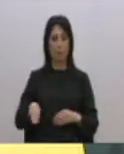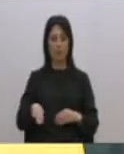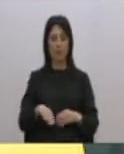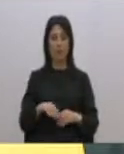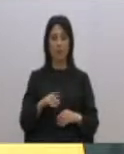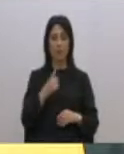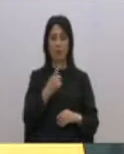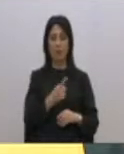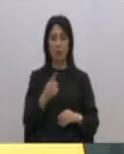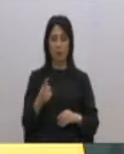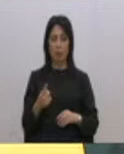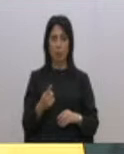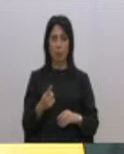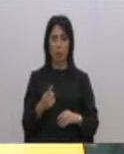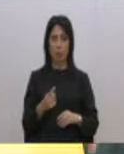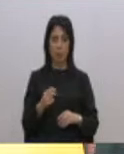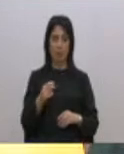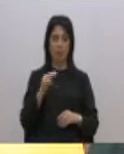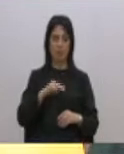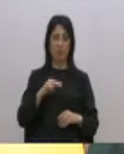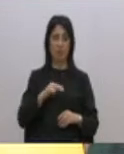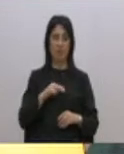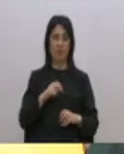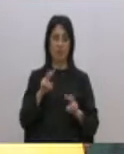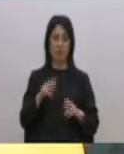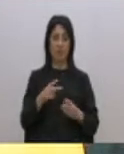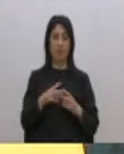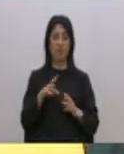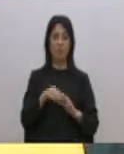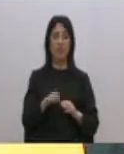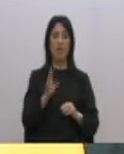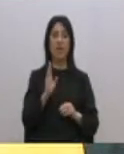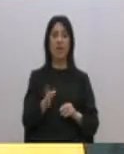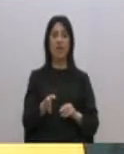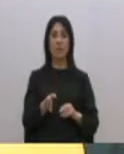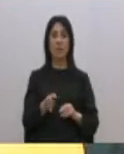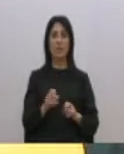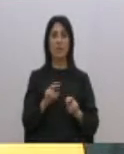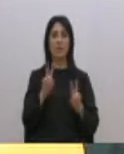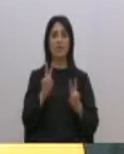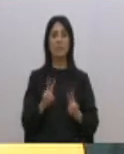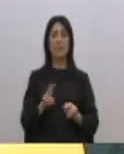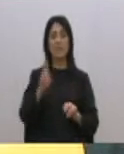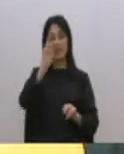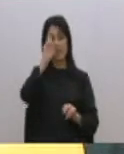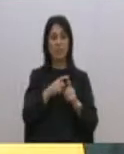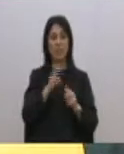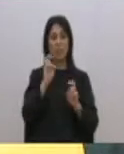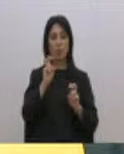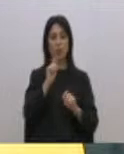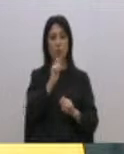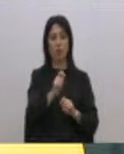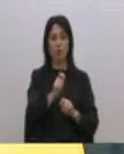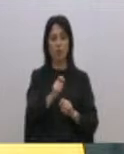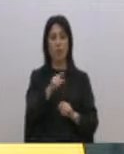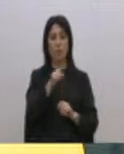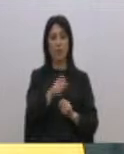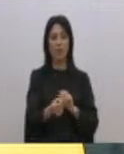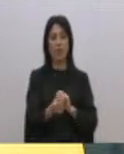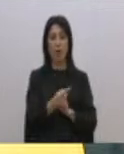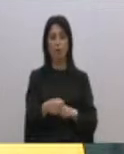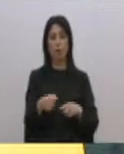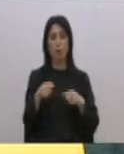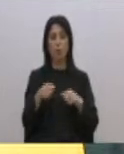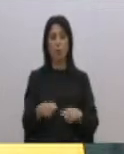თითოეულ მოხელეს, ასე ვთქვათ, სპეციალურ პენტენციურ სამსახურში ექნება სპეციალური სახელმწიფო წოდება, ეს ნიშნავს, რომ მათ გაუჩნდებათ